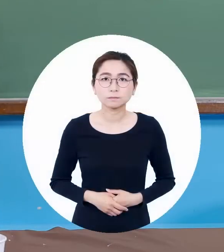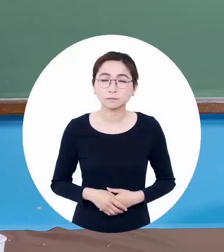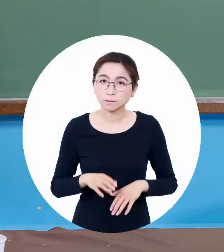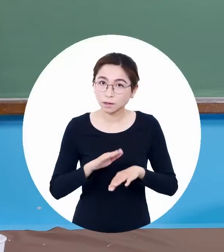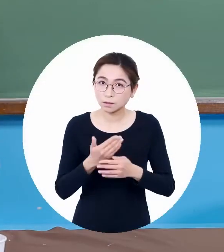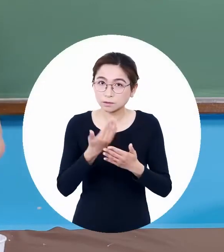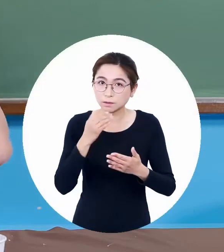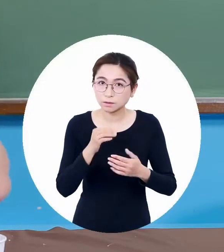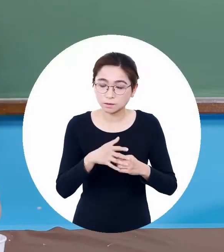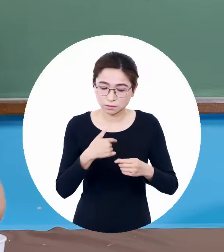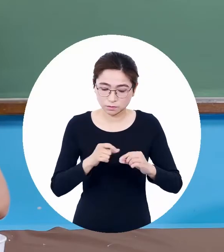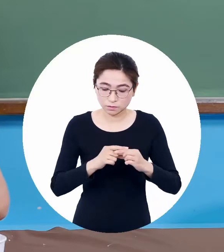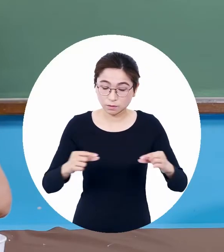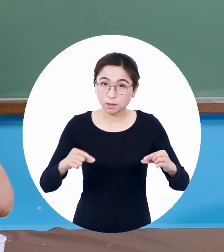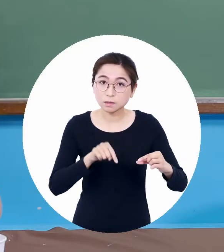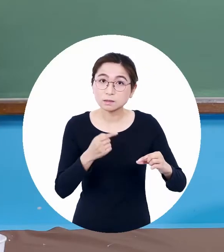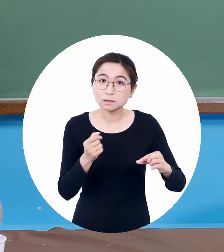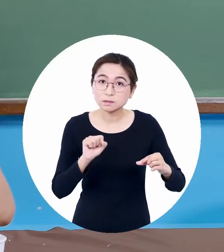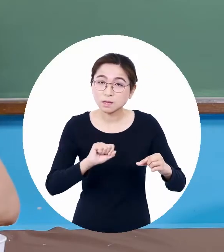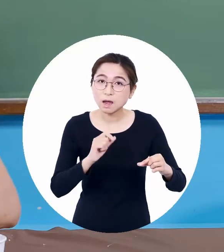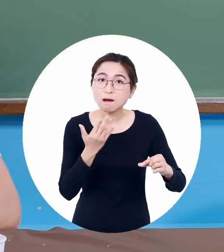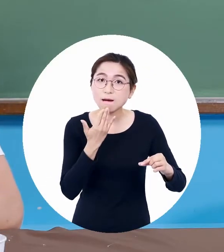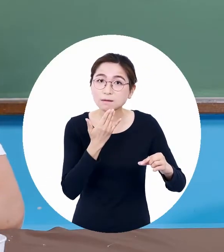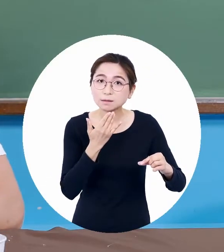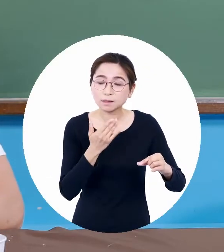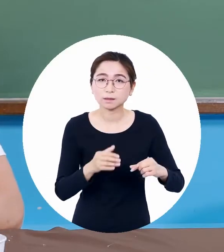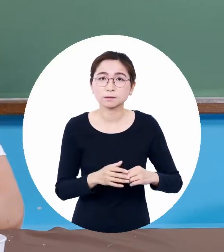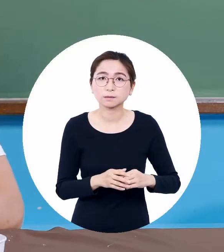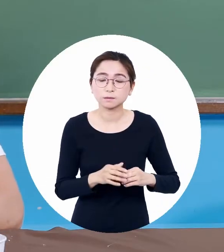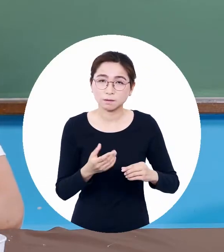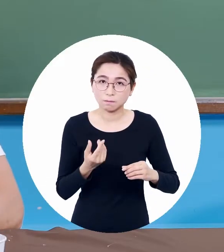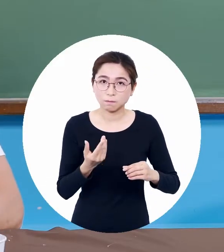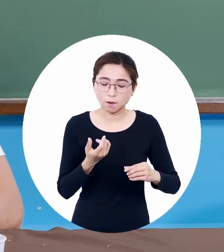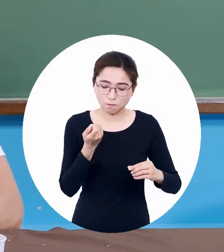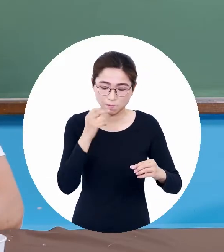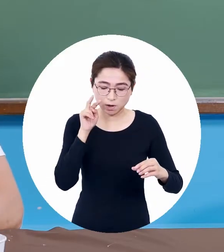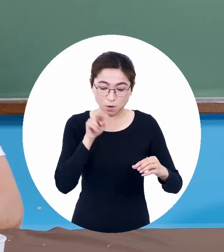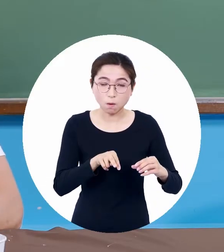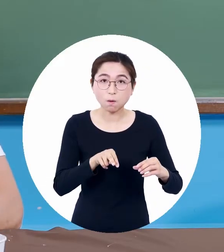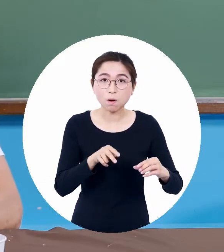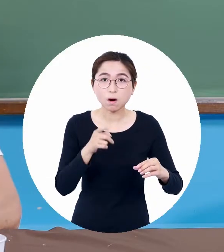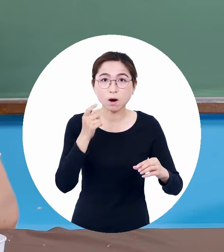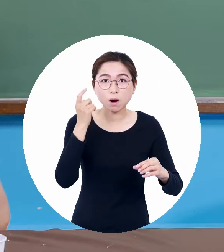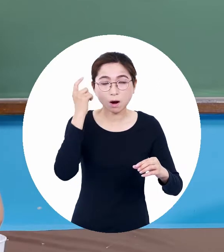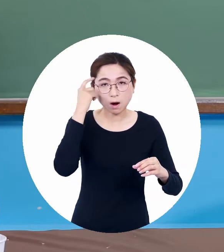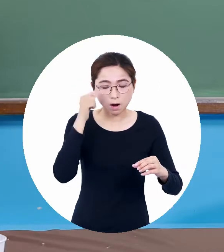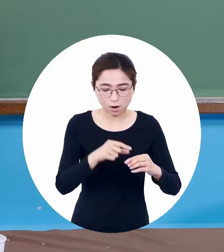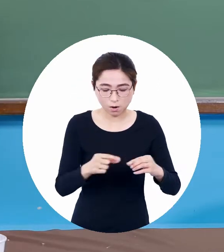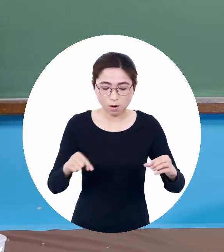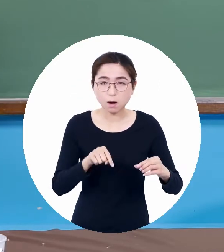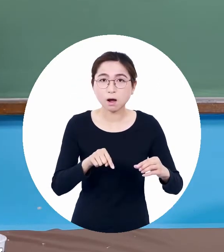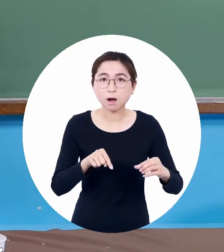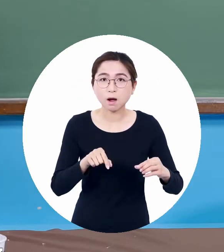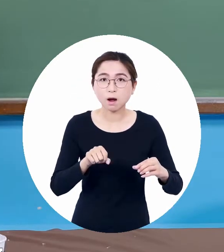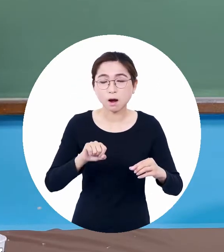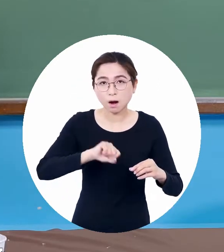咁我頭先我講啦，我就寫咗顏色啦，喺背脊嗰度啦，咁等你哋方便認住呢個係背脊，